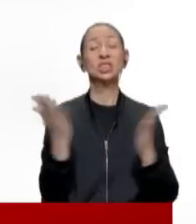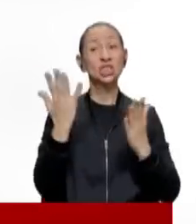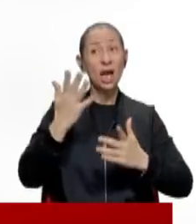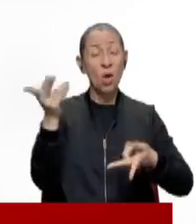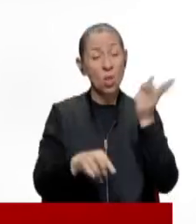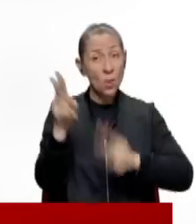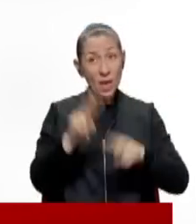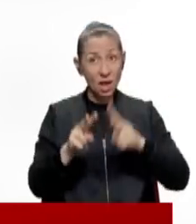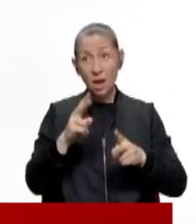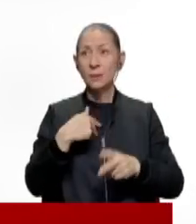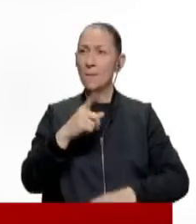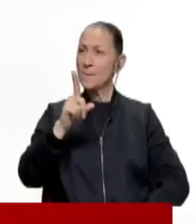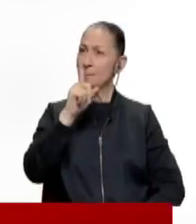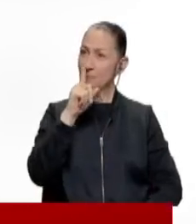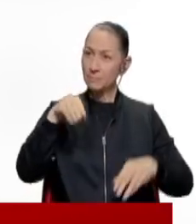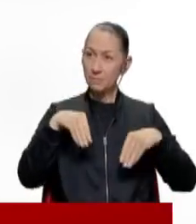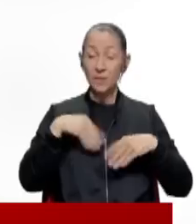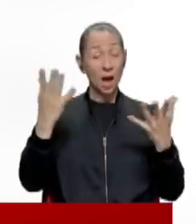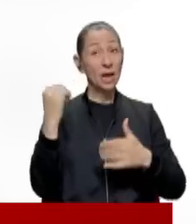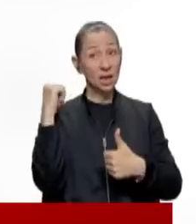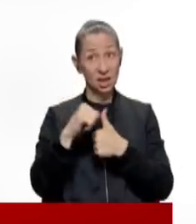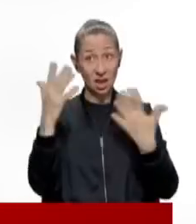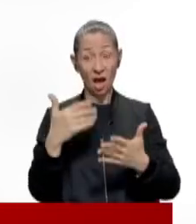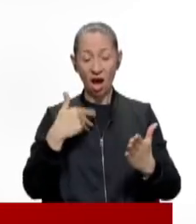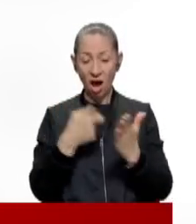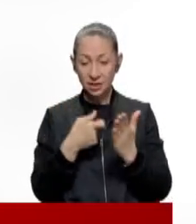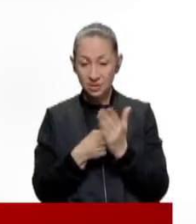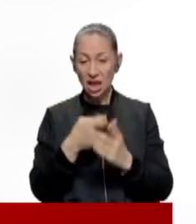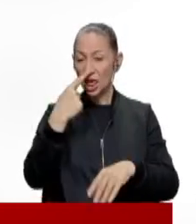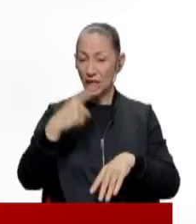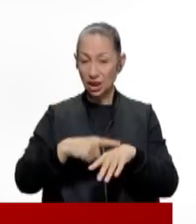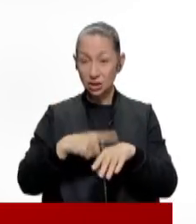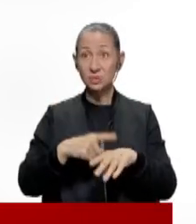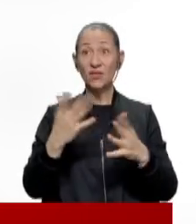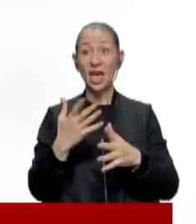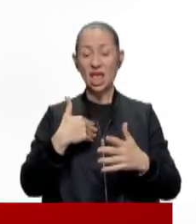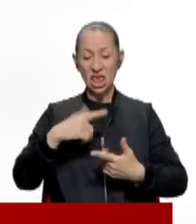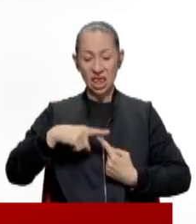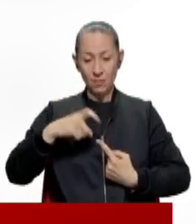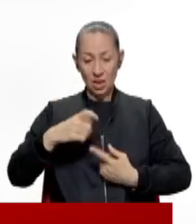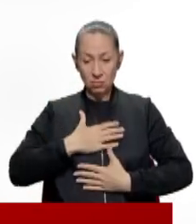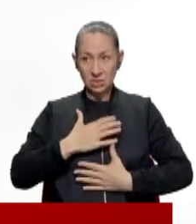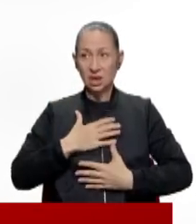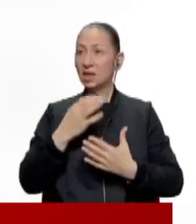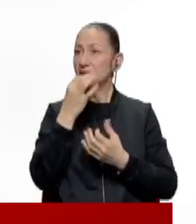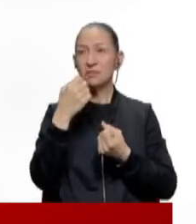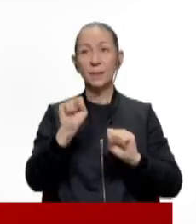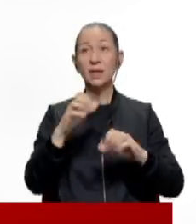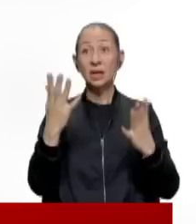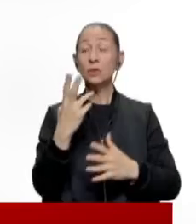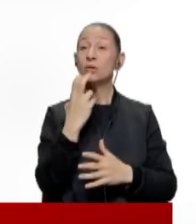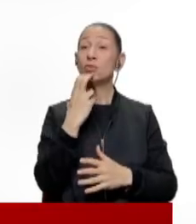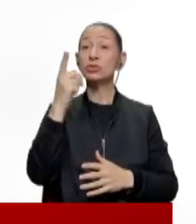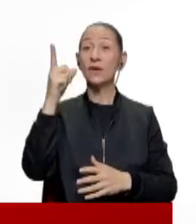katliama ve soykırıma tabi tutulduk ama yine de adımızdan inancımızdan ve kimliğimizden ödün vermedik Zira